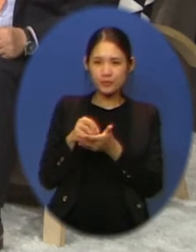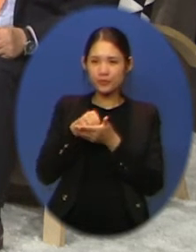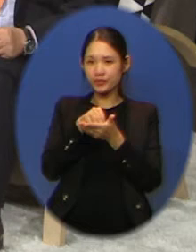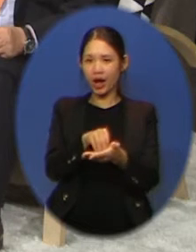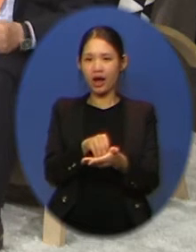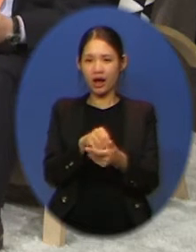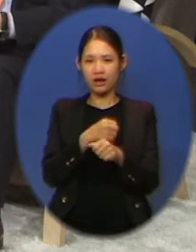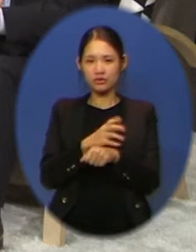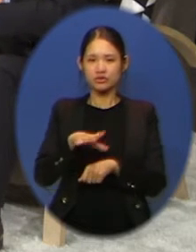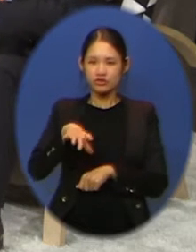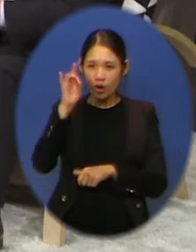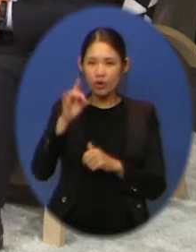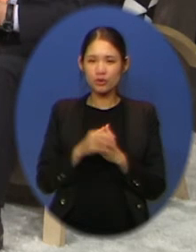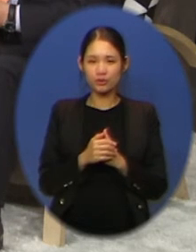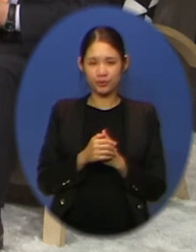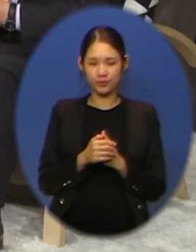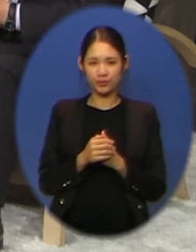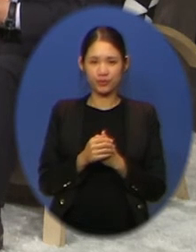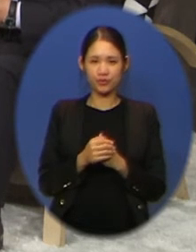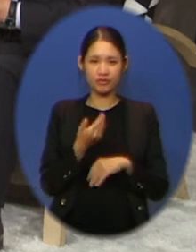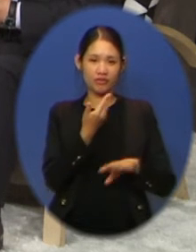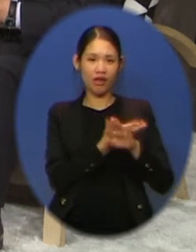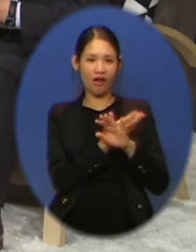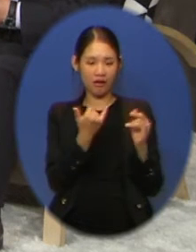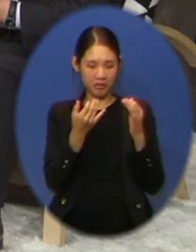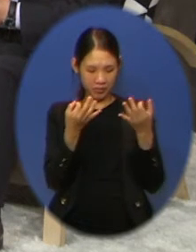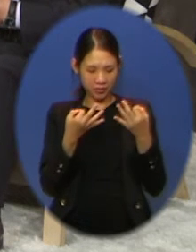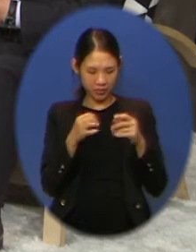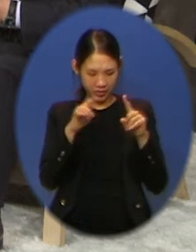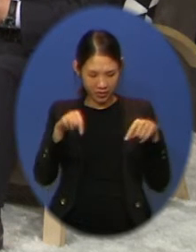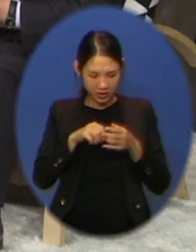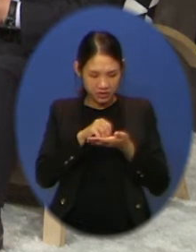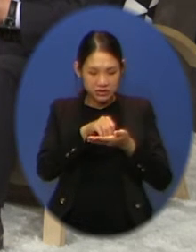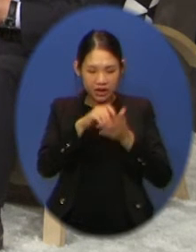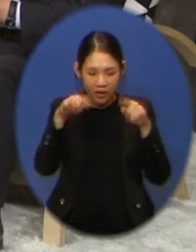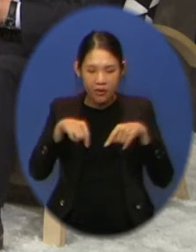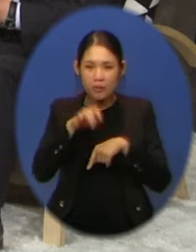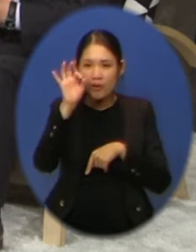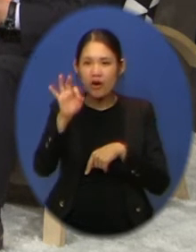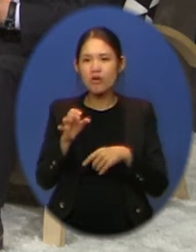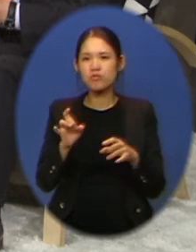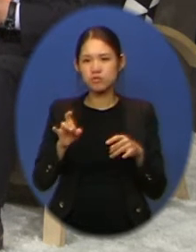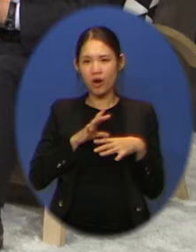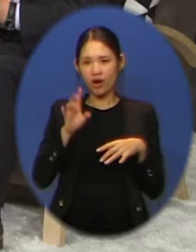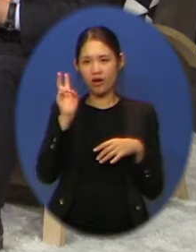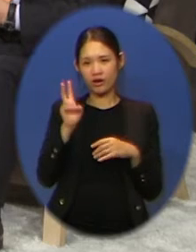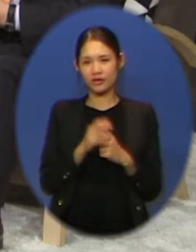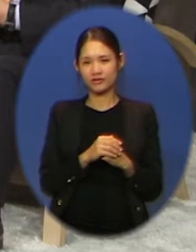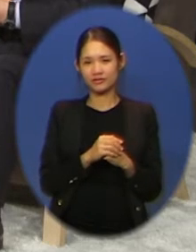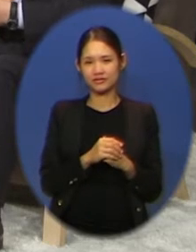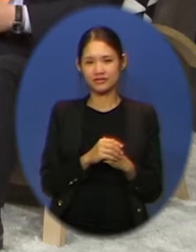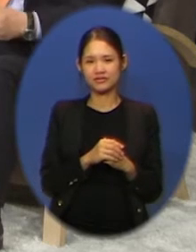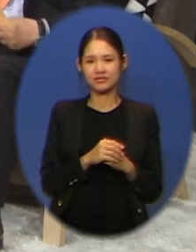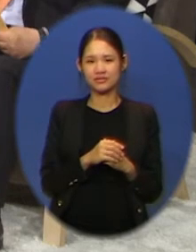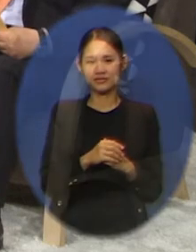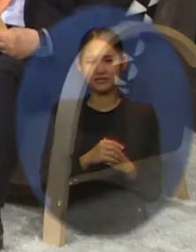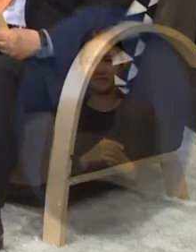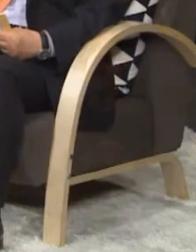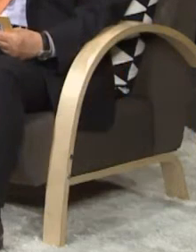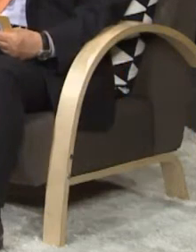그렇죠. 한마디 간단히. 다른 사람 입장에서도 깜짝 놀랐겠네요. 그게. 그래서 놀랐죠. 누구세요? 이렇게. 예. 왜 오셨어요? 예. 그래서 이제